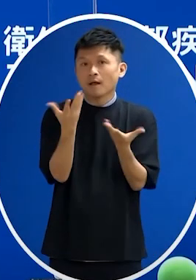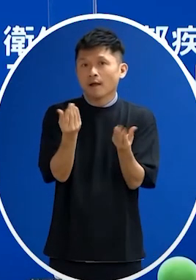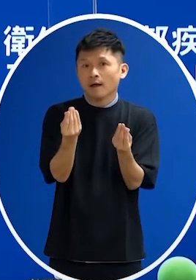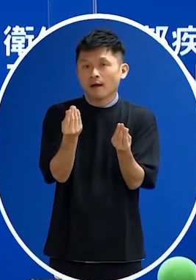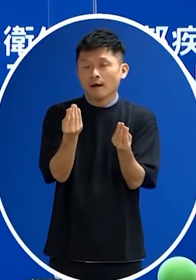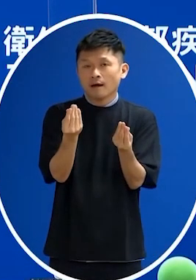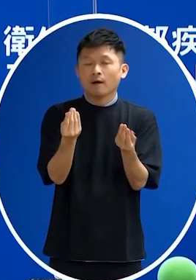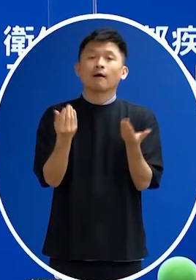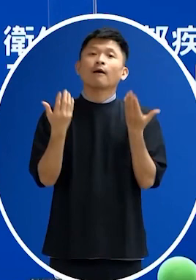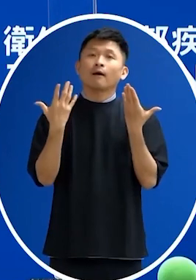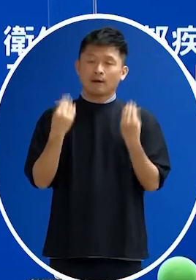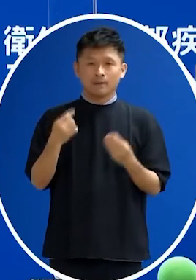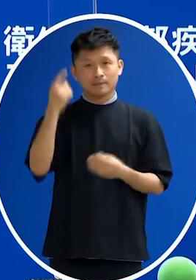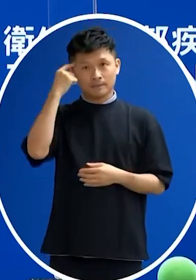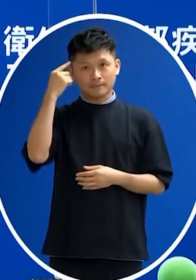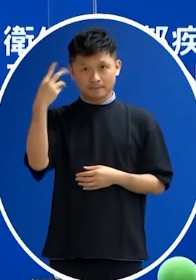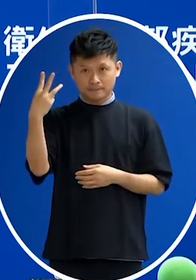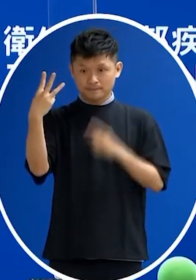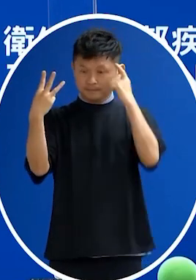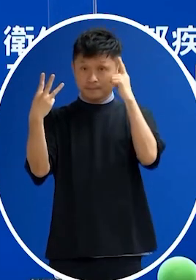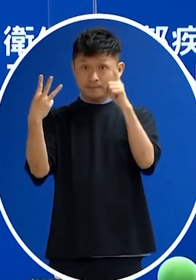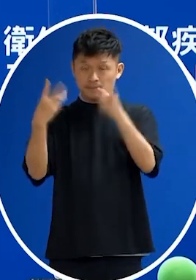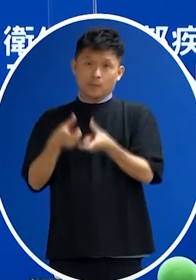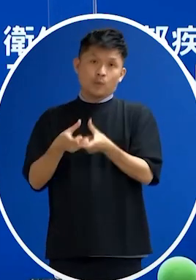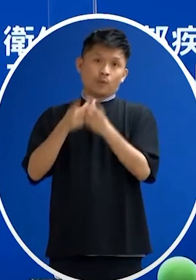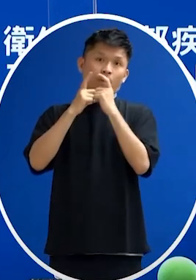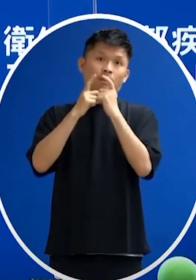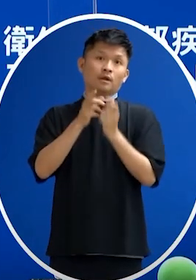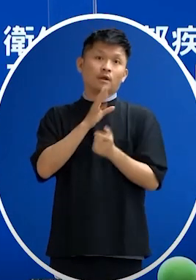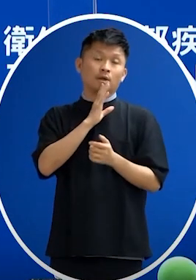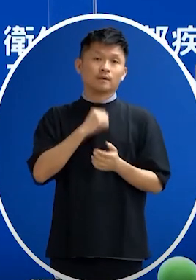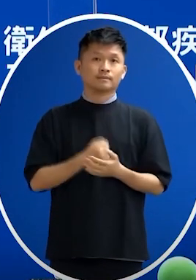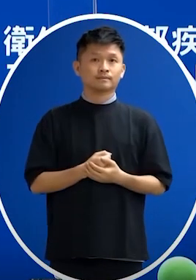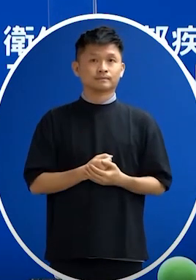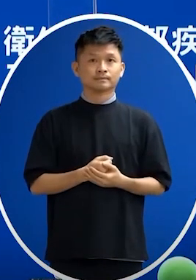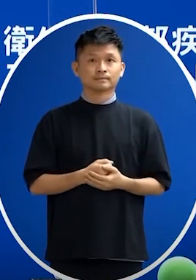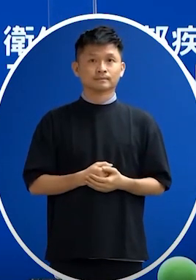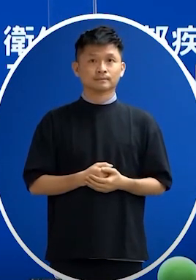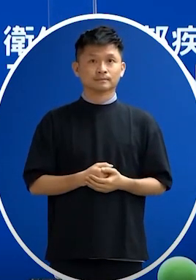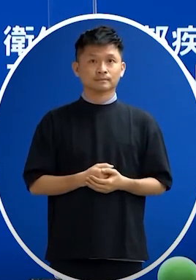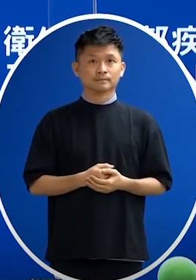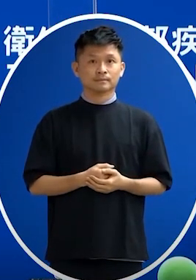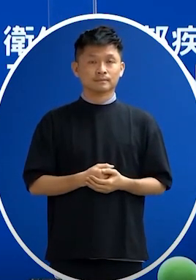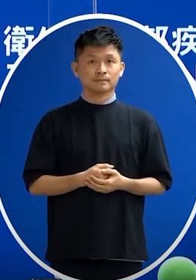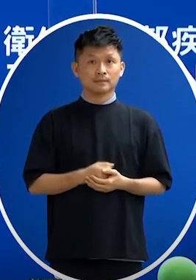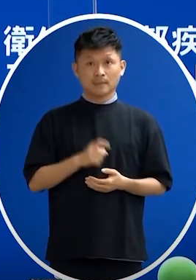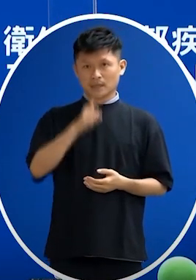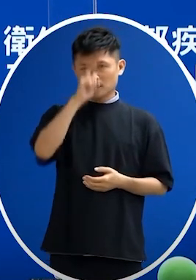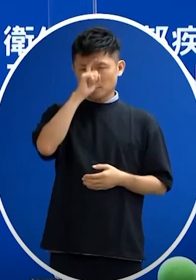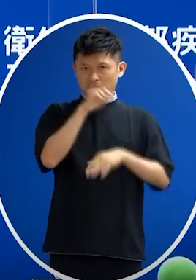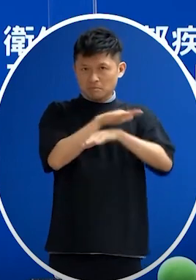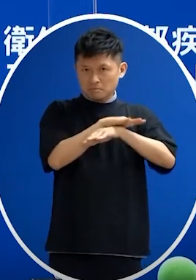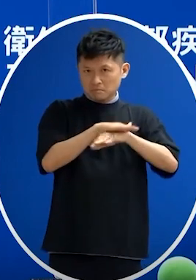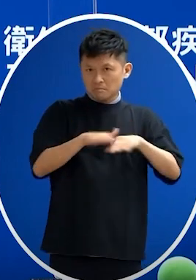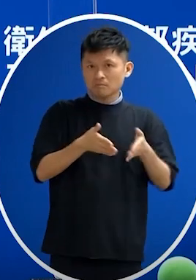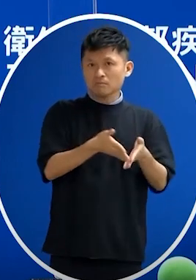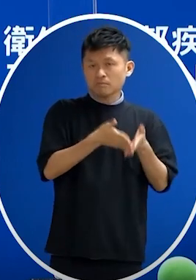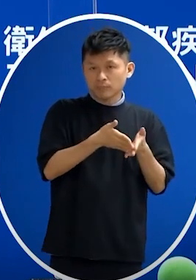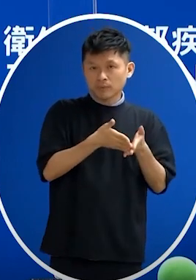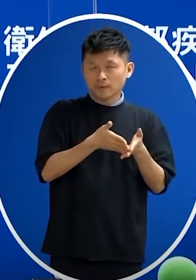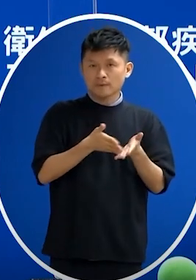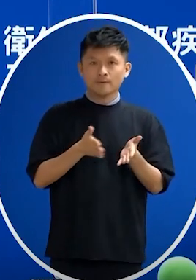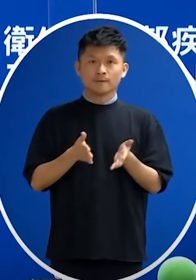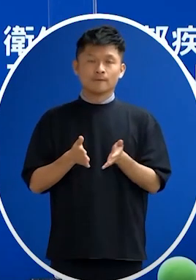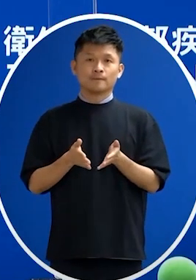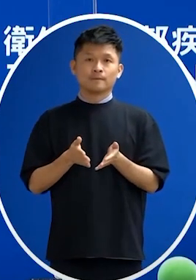那所以就用3+11再回来原来，但也为了就是说让它能够更安全，所以我们才要求说